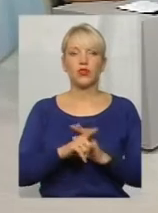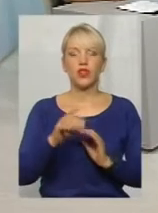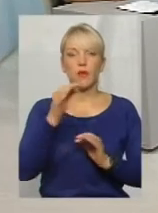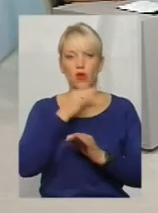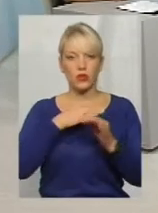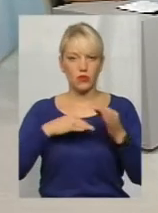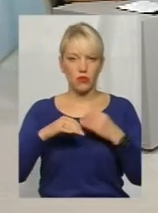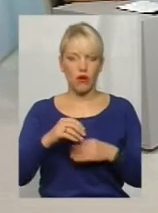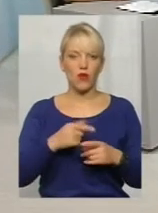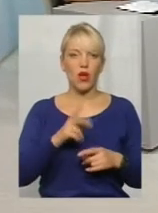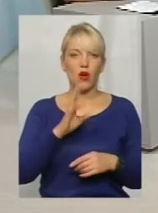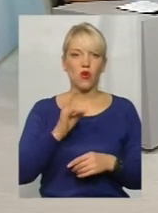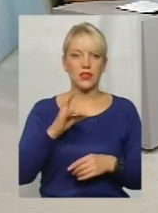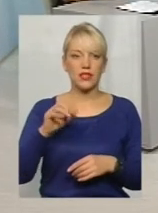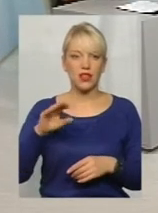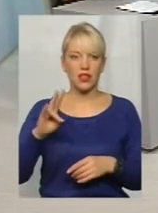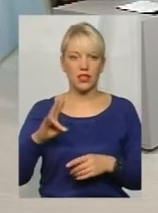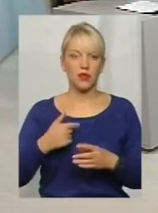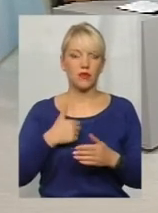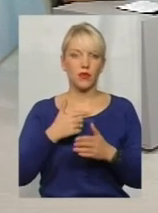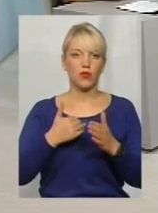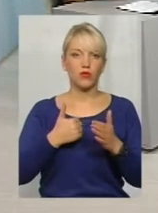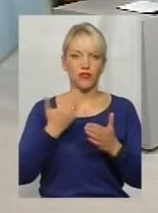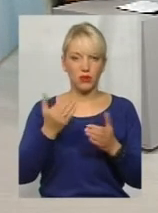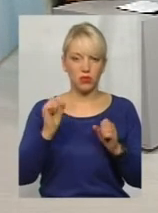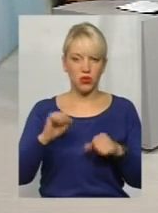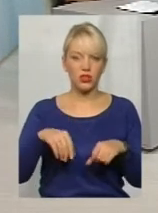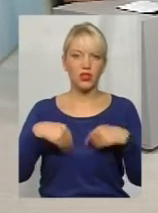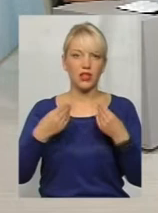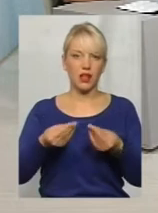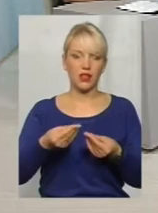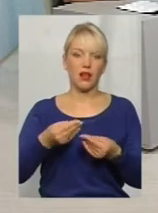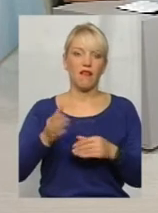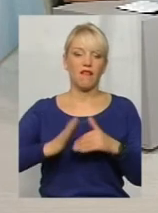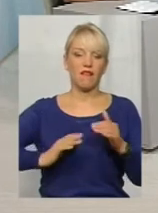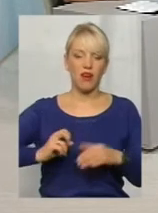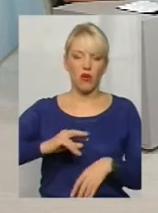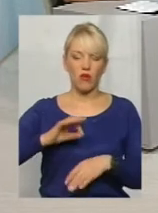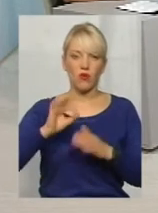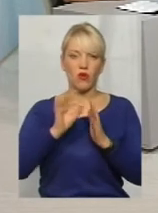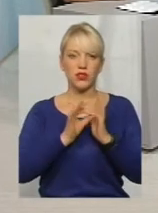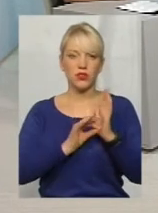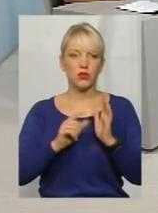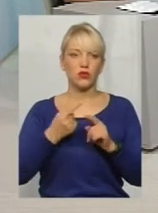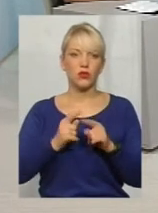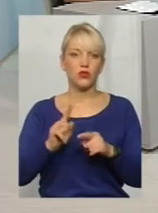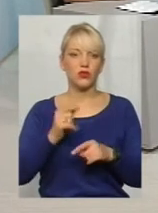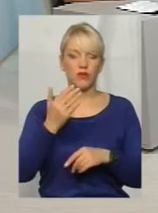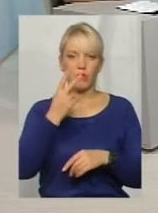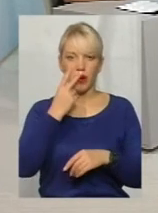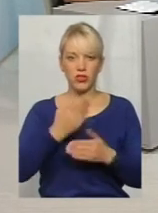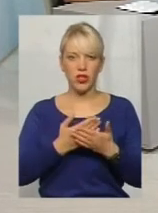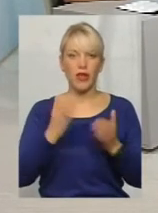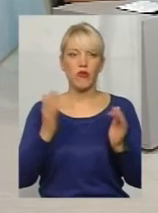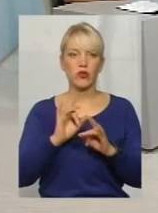вас перше запитання адресувати. А ви можете дати фахову оцінку тому, що бачили у сюжеті? Ну, ви